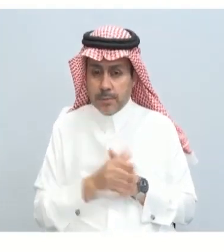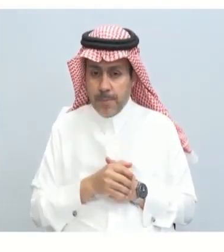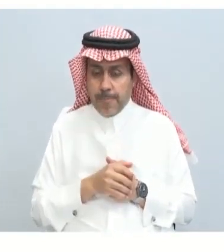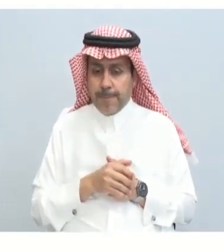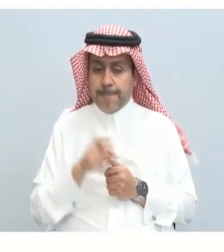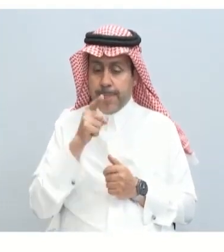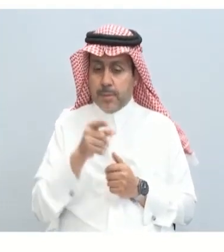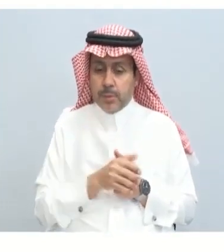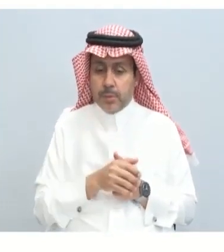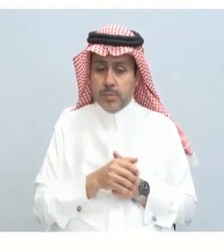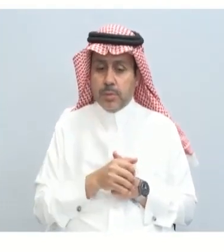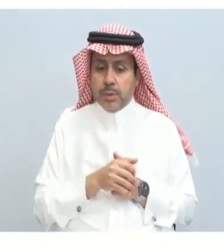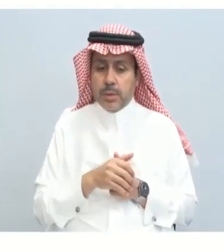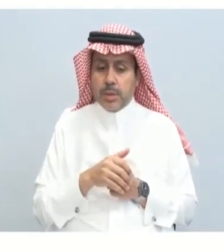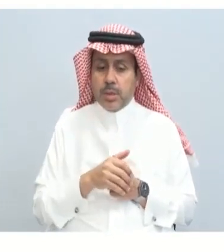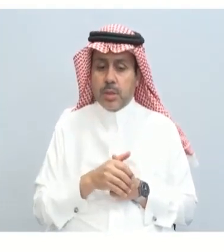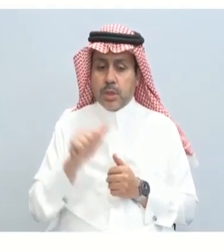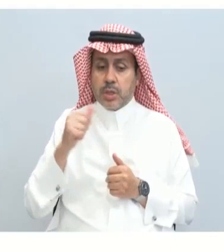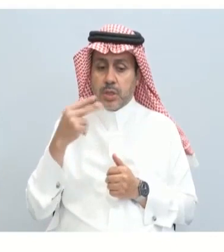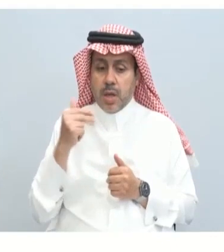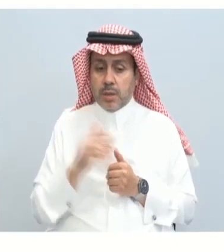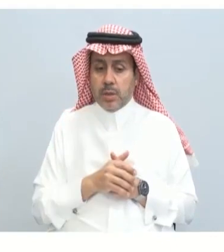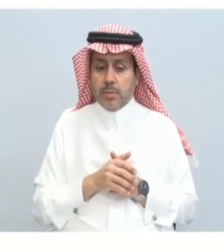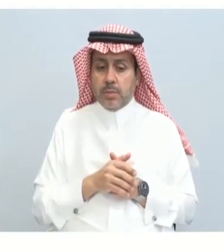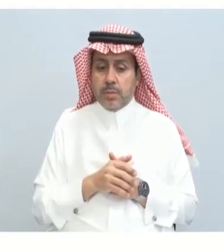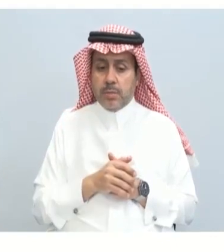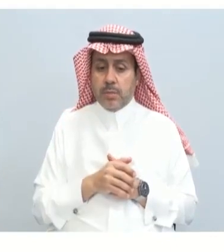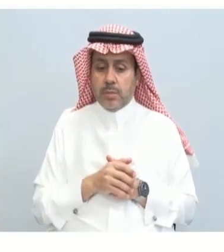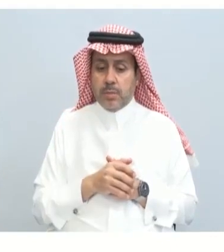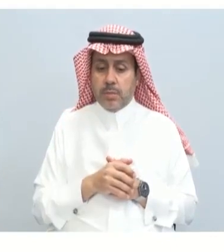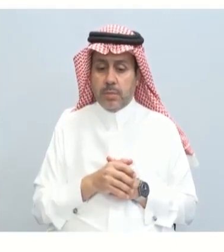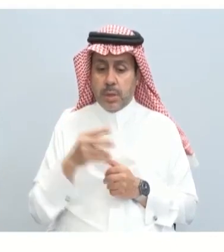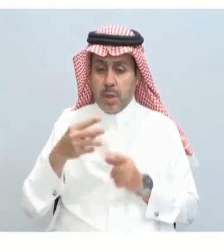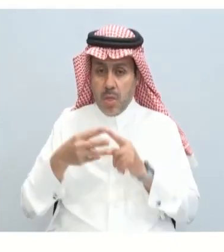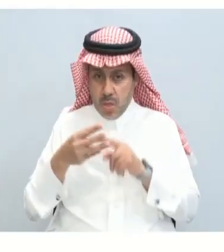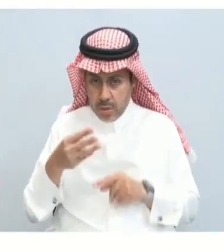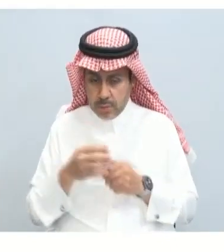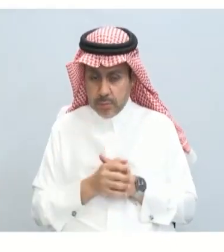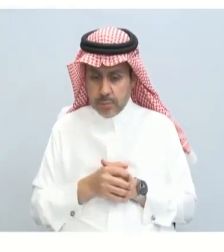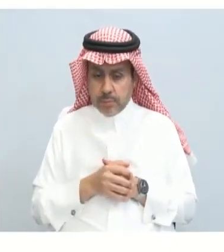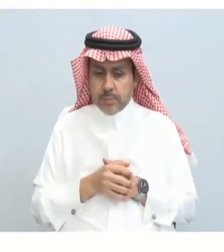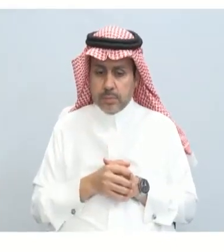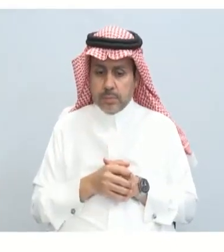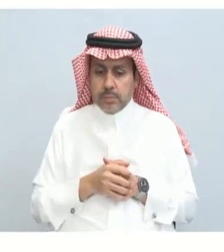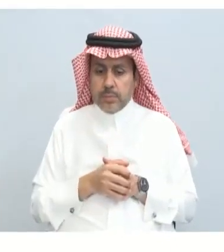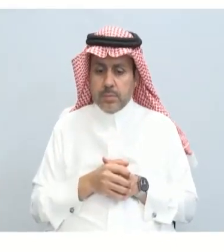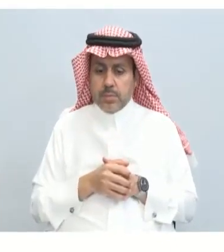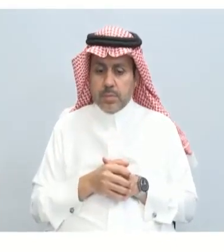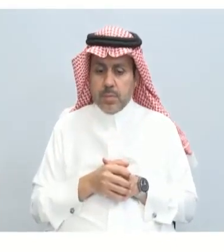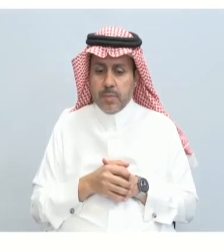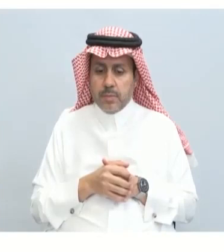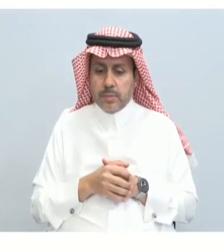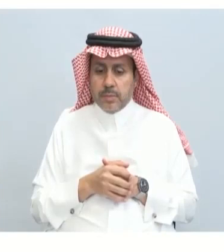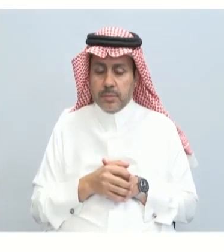قوما قد سقط اذان المجد اليهم وشعرت بالفخر لما حدثني التاريخ عن امجاد امتي طار خالد